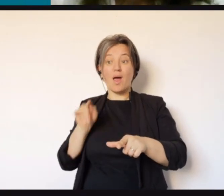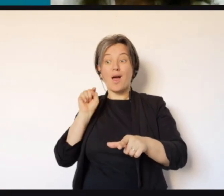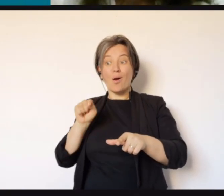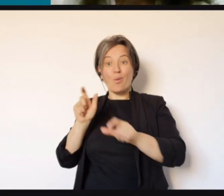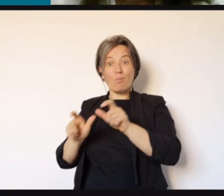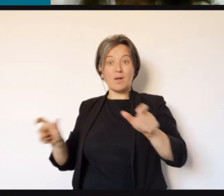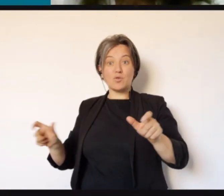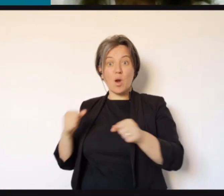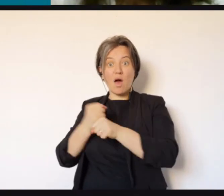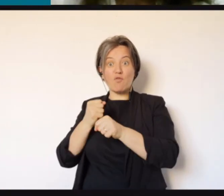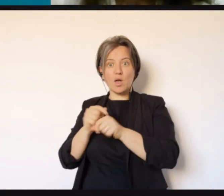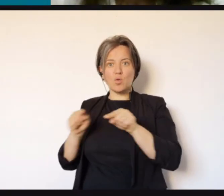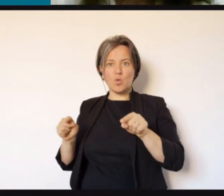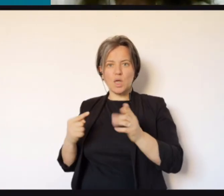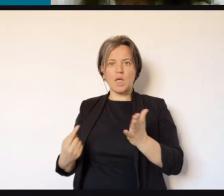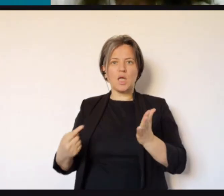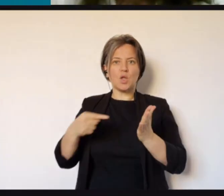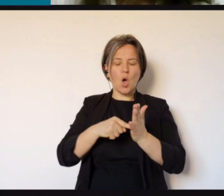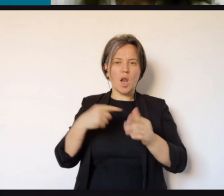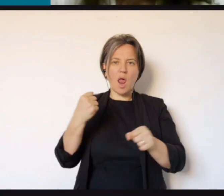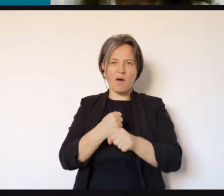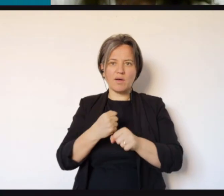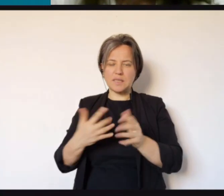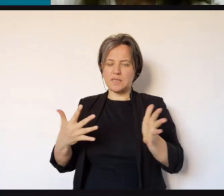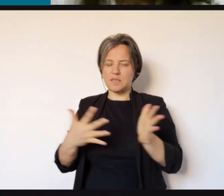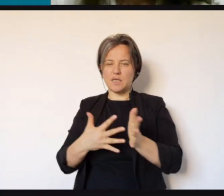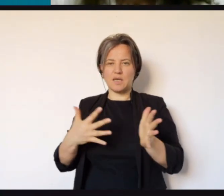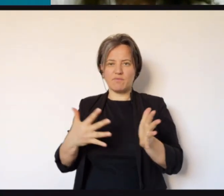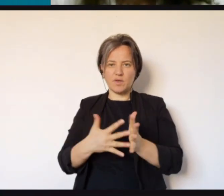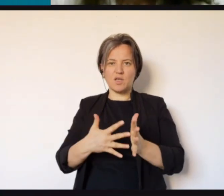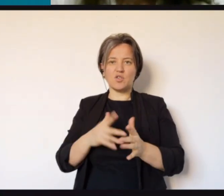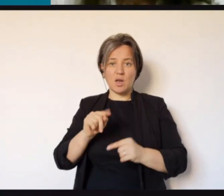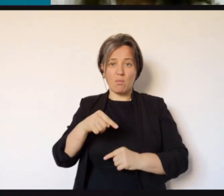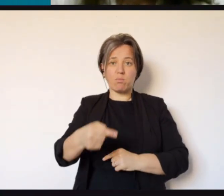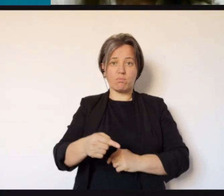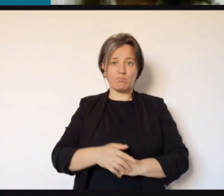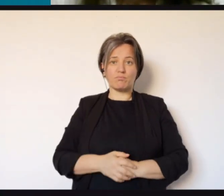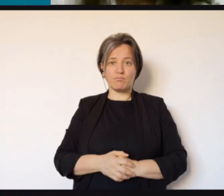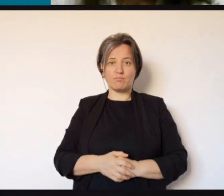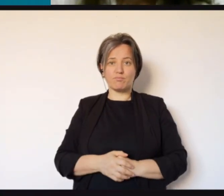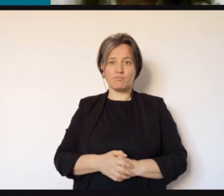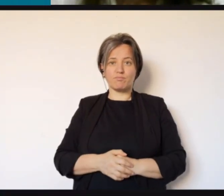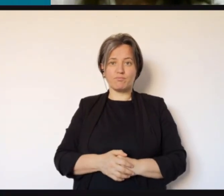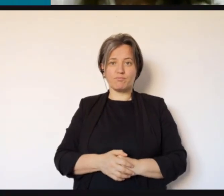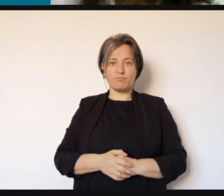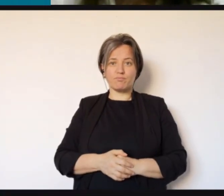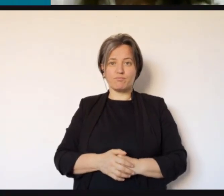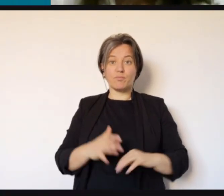saranno quelli che faranno più fatica a trovarne un altro successivamente,